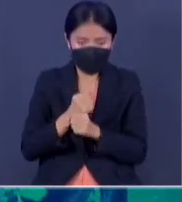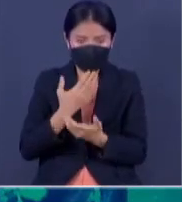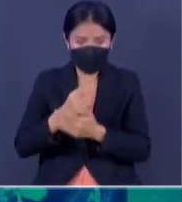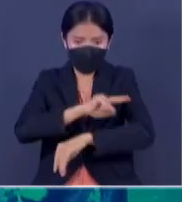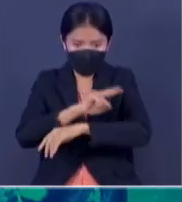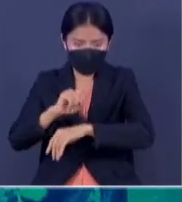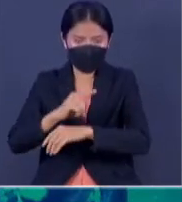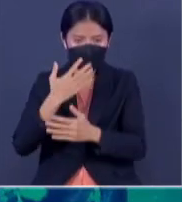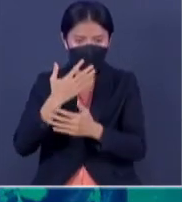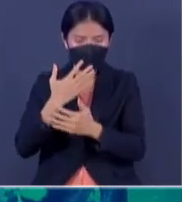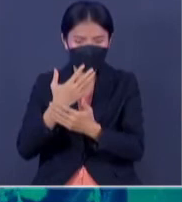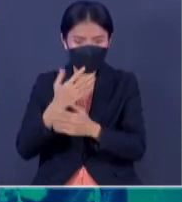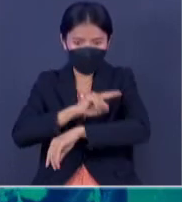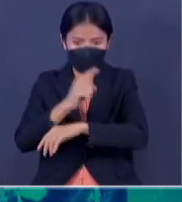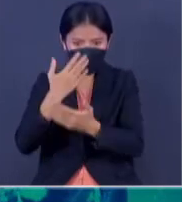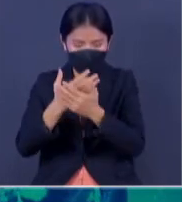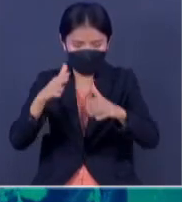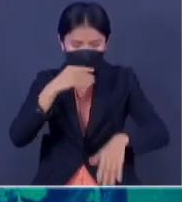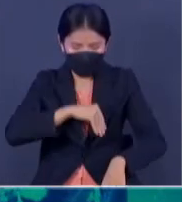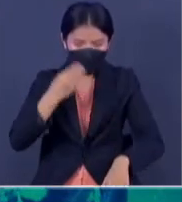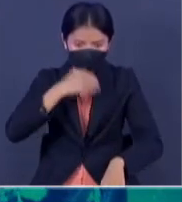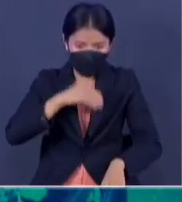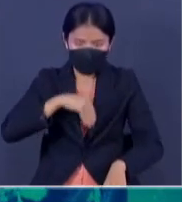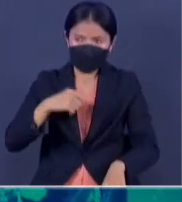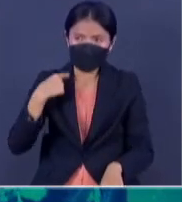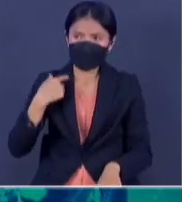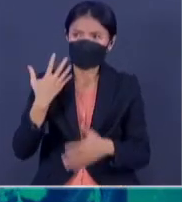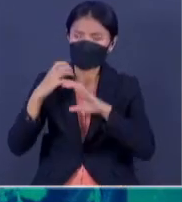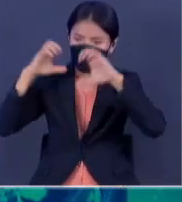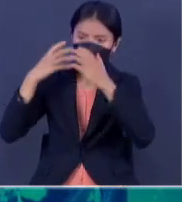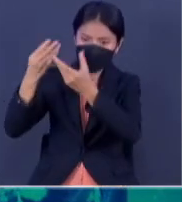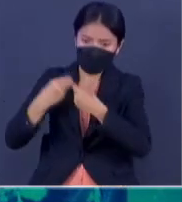สอยเนี่ยปรากฏว่าพอไม่มีแล้วจะเดินหน้าต่อไปยังไง ใช่ใช่